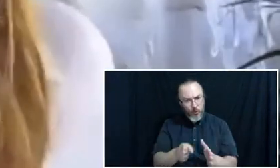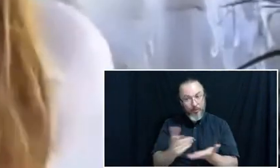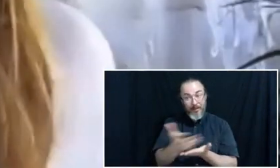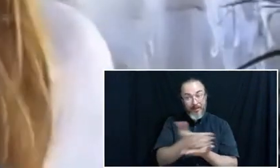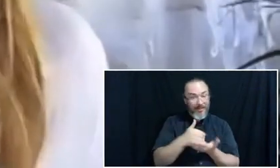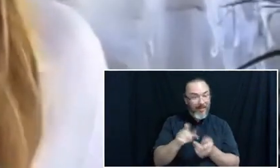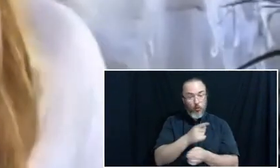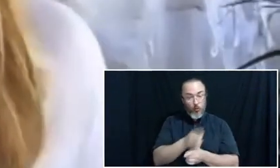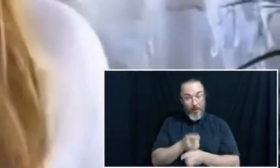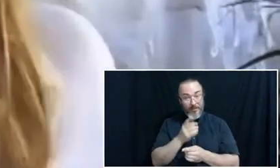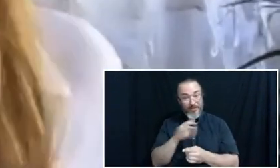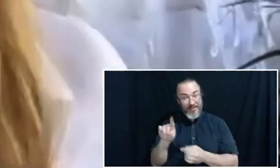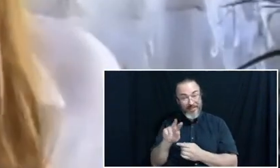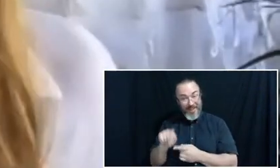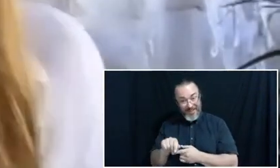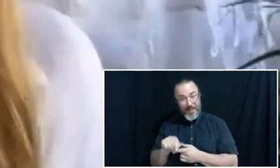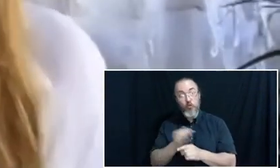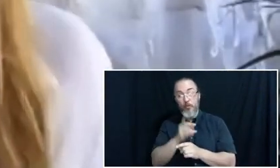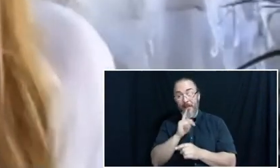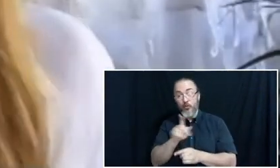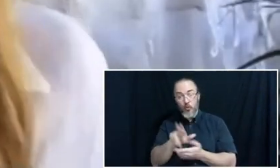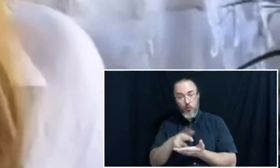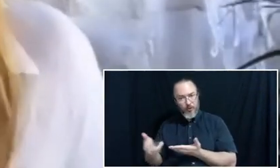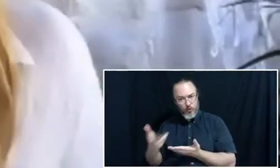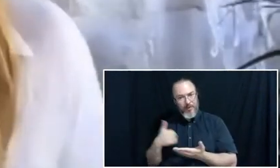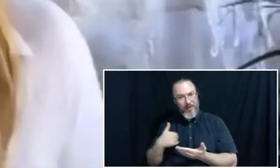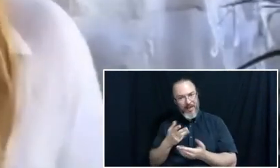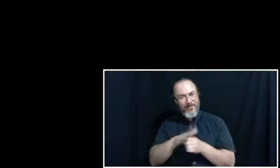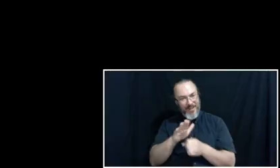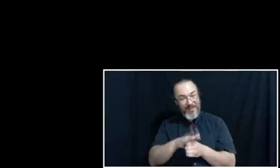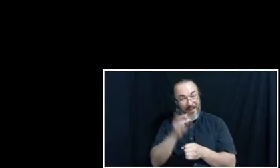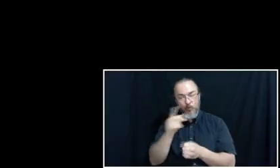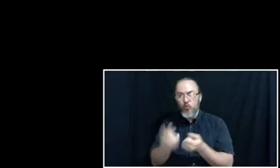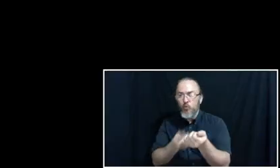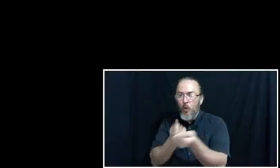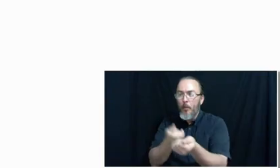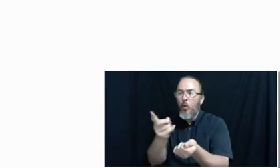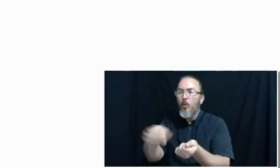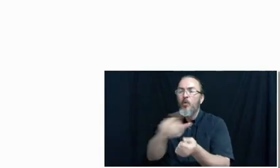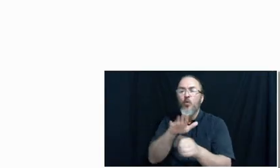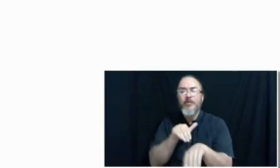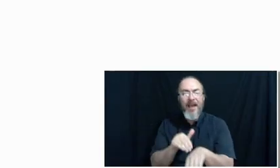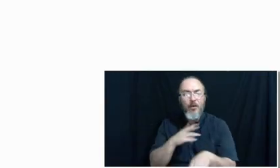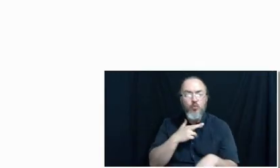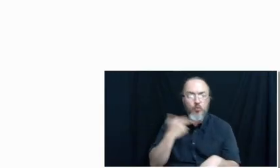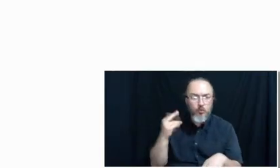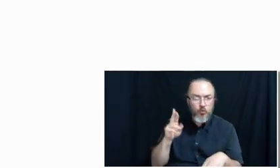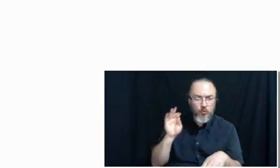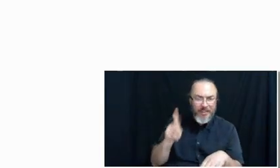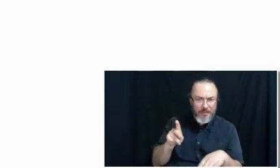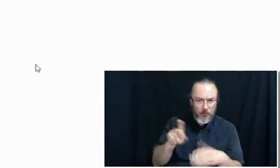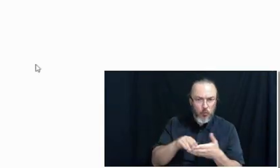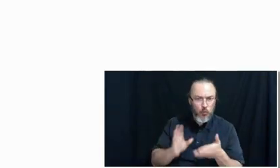appropriées, recueillir les données appropriées pour veiller à ce que les ressources atteignent ceux qui risquent le plus de prendre du